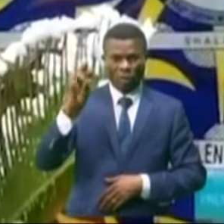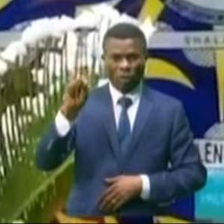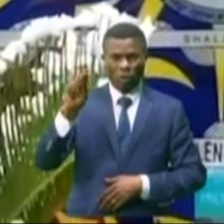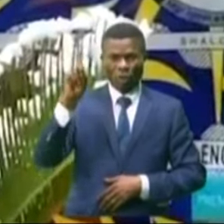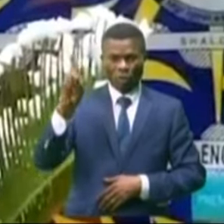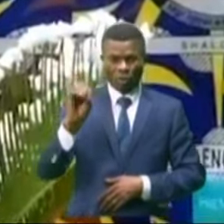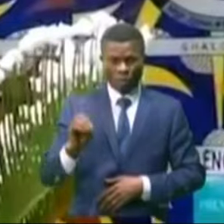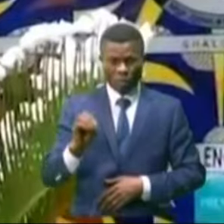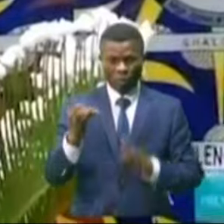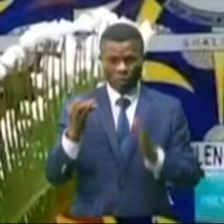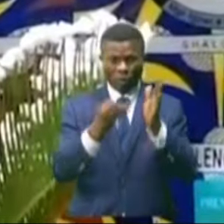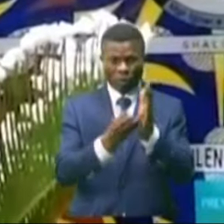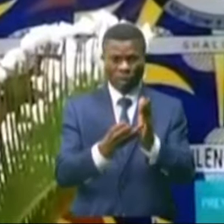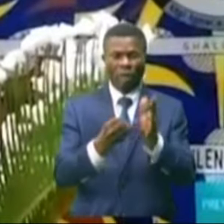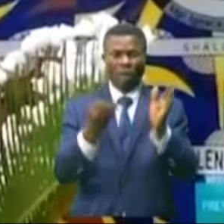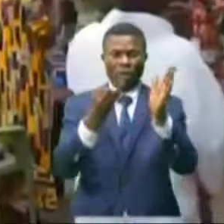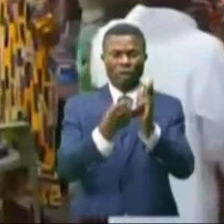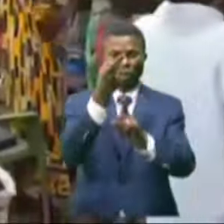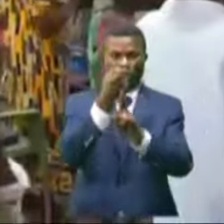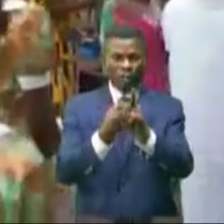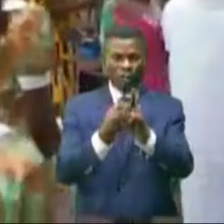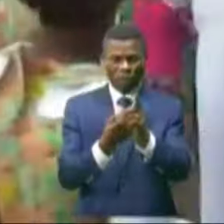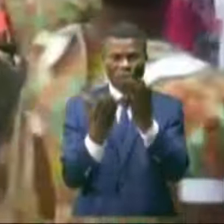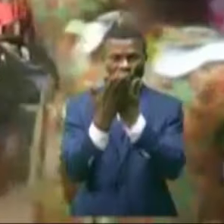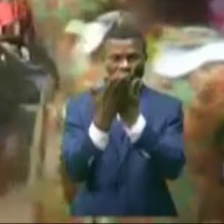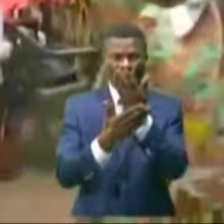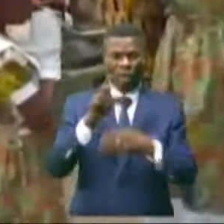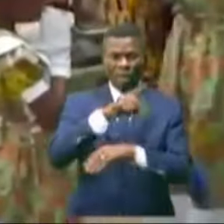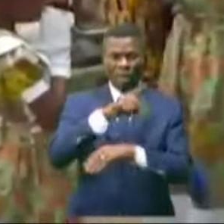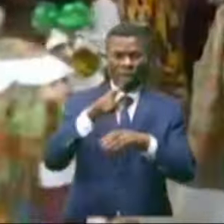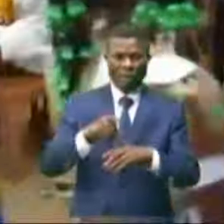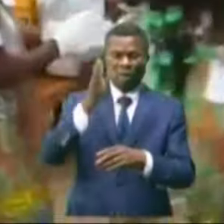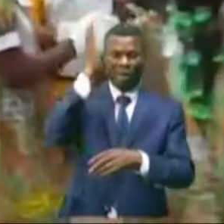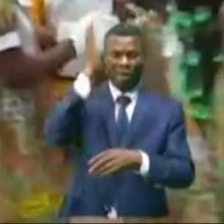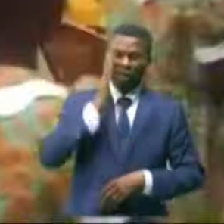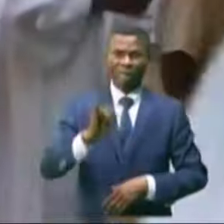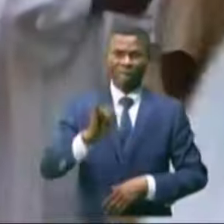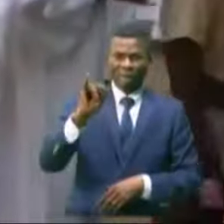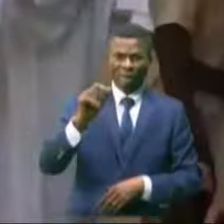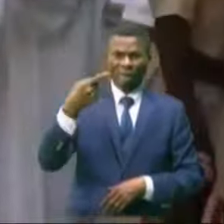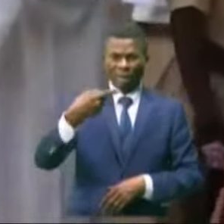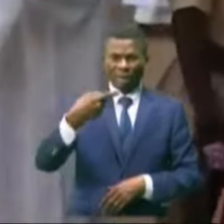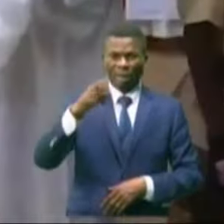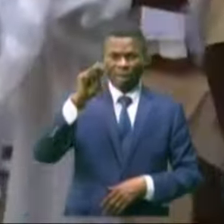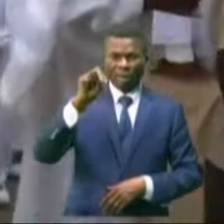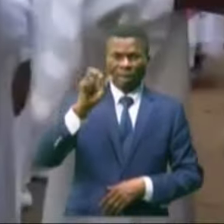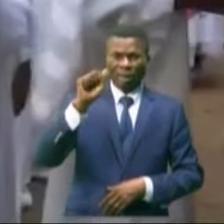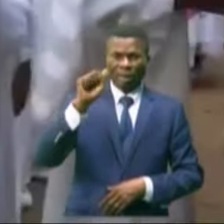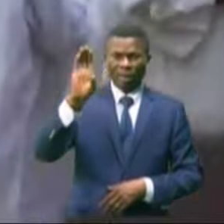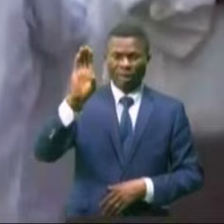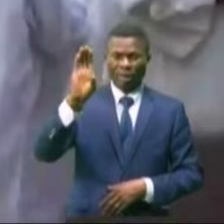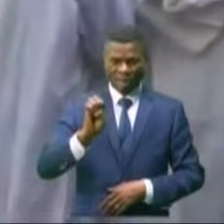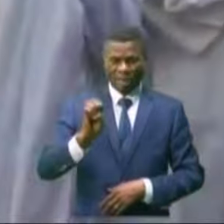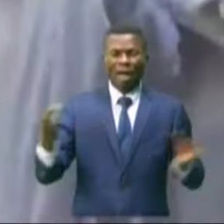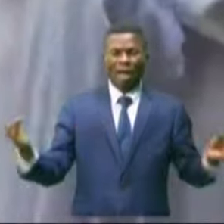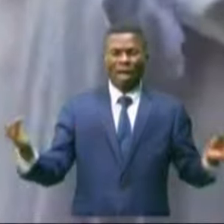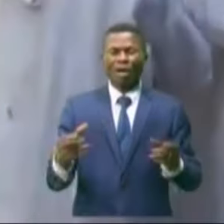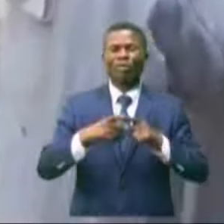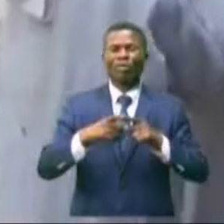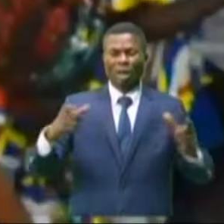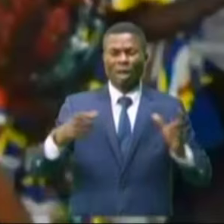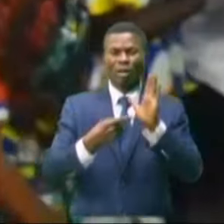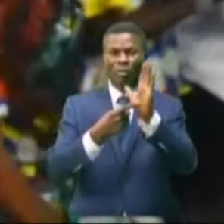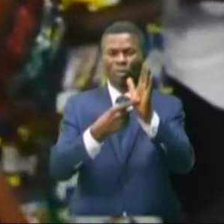Le dimanche 7 juillet 2024, la paroisse Saint-Ignace de la cité d'Idiofa a vibré au rythme des festivités, marquant